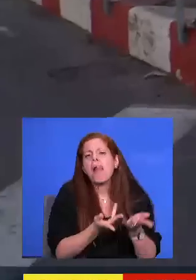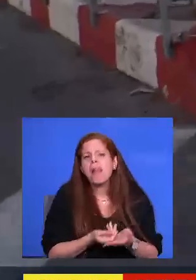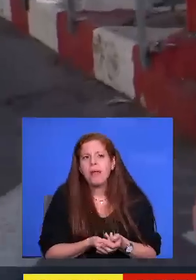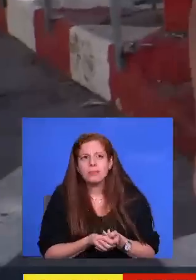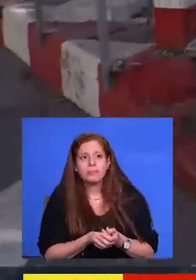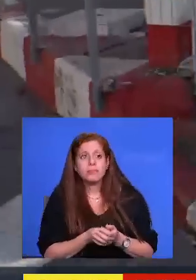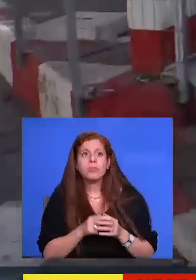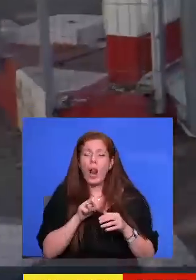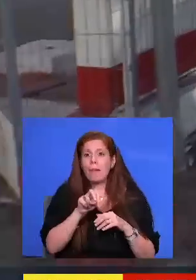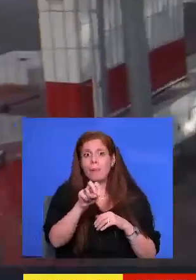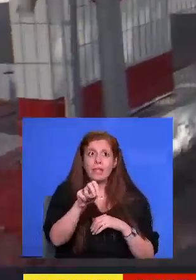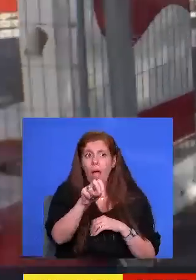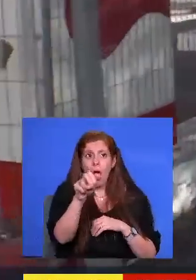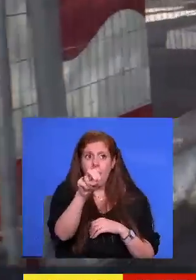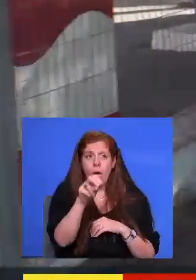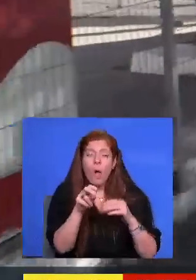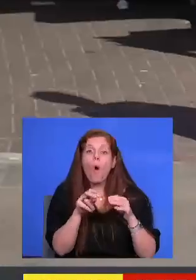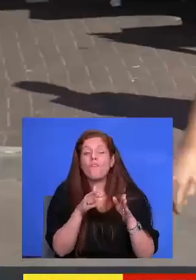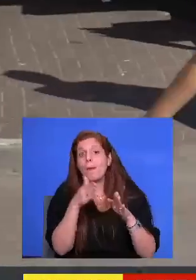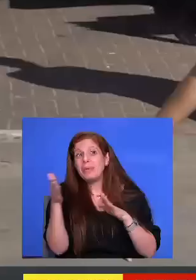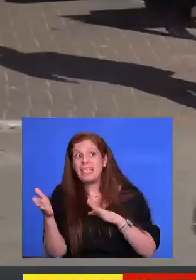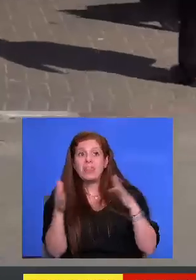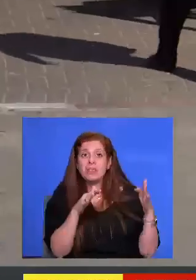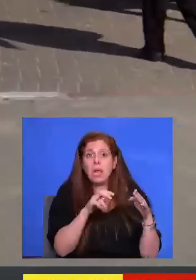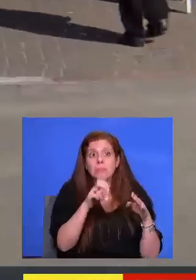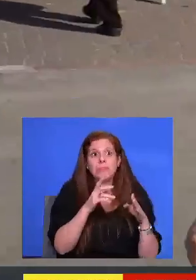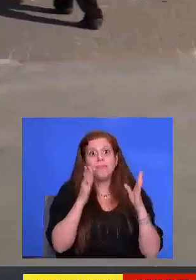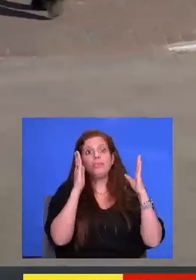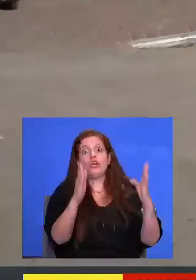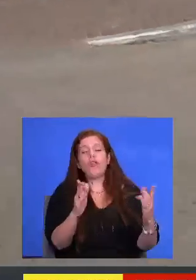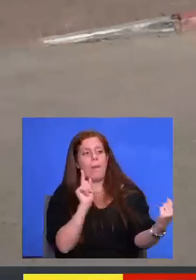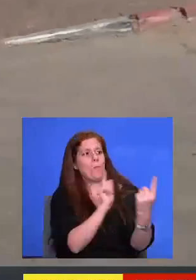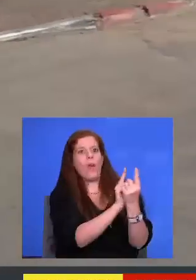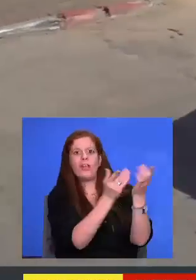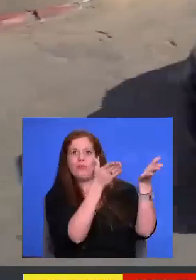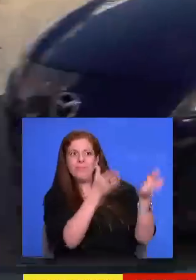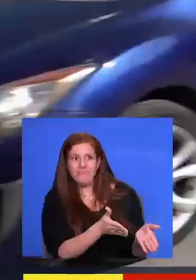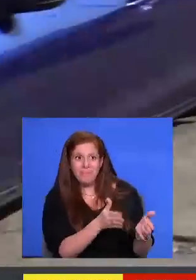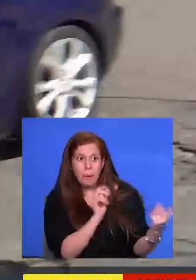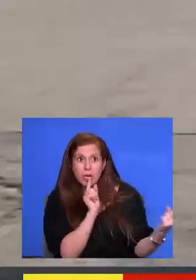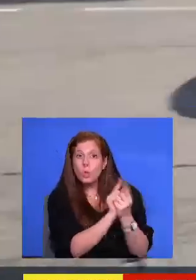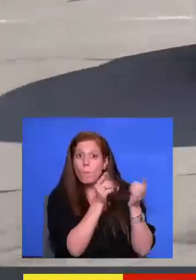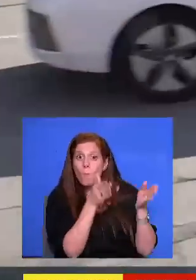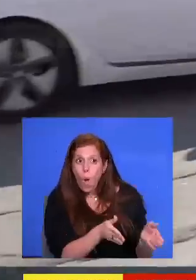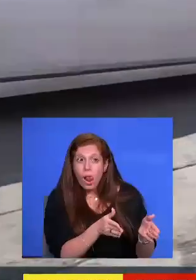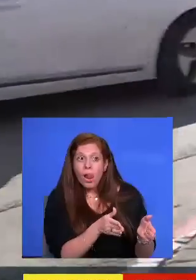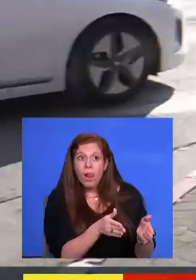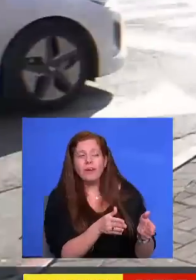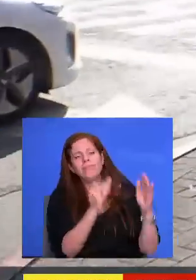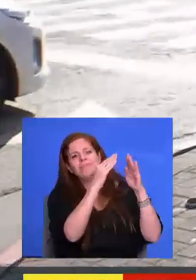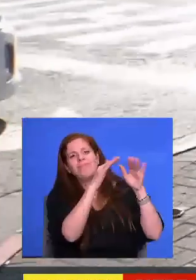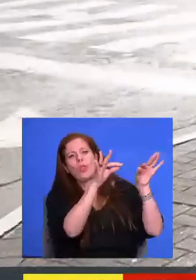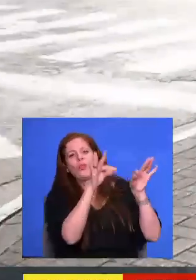הולכים על המדרכה, עוברים מצד לצד, וישר מולנו, ממש מולנו, עומד לו